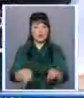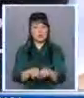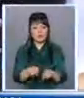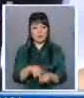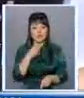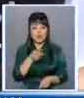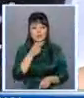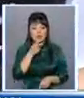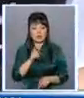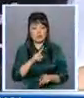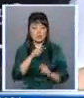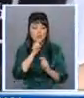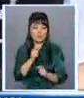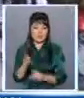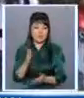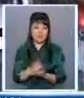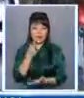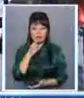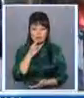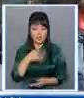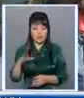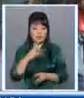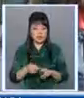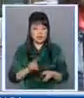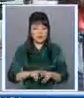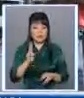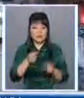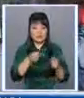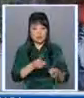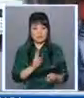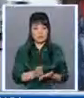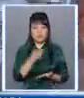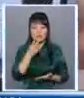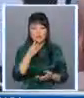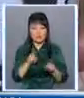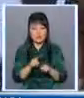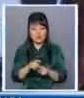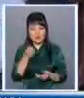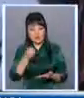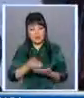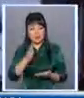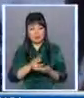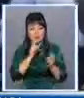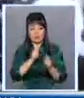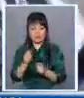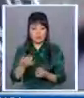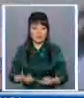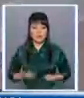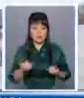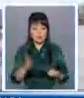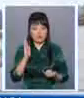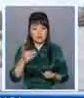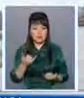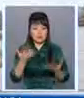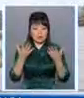қолындағы шылымының орнына кәмпит ұсынды. Ал бір ай темекі шекпегенін растаған куәгері бар тұрғындарға бағалы сыйлықтар үлестіріледі.